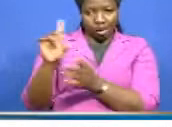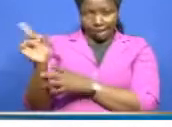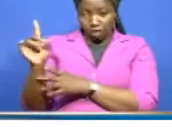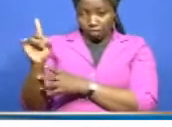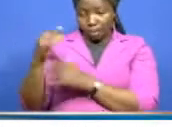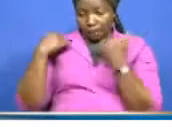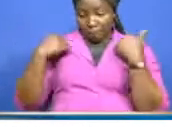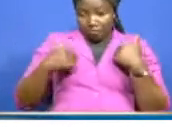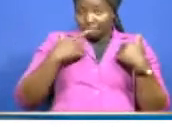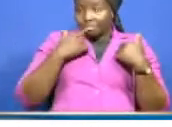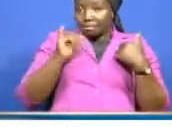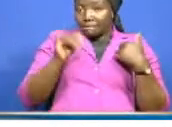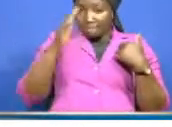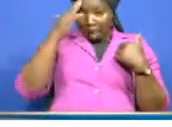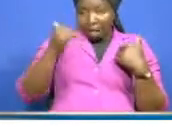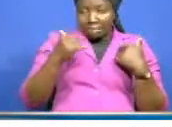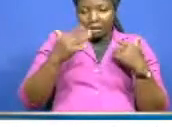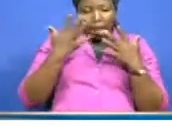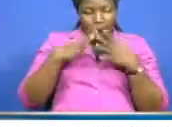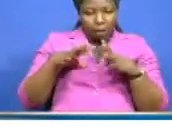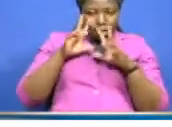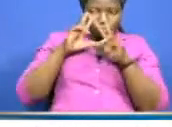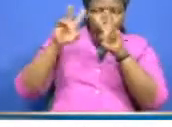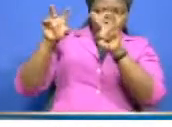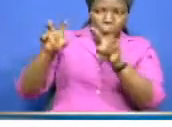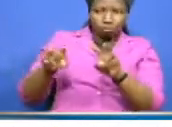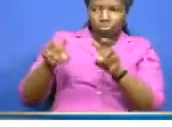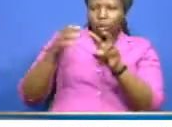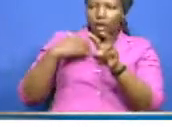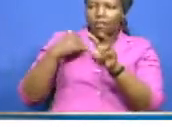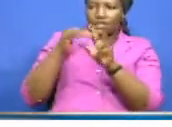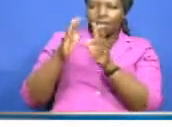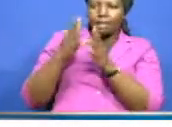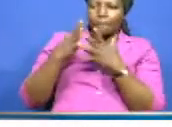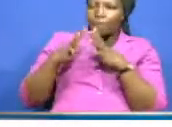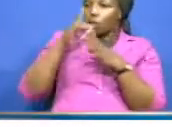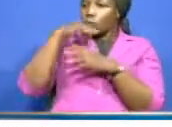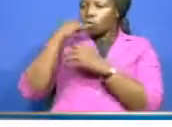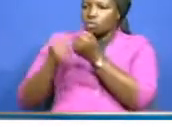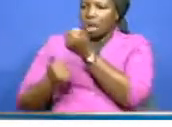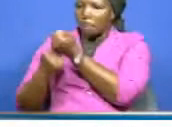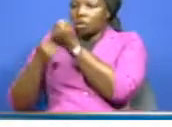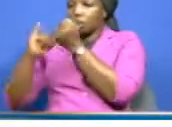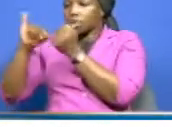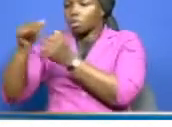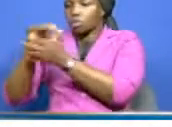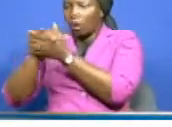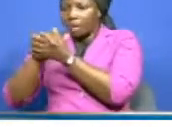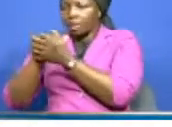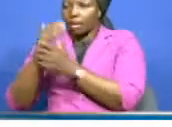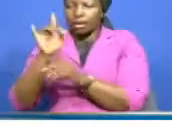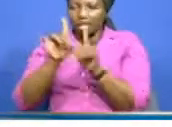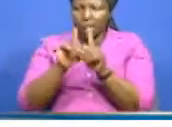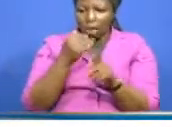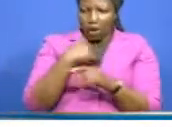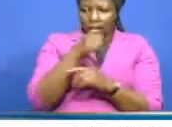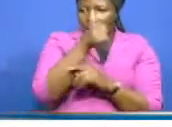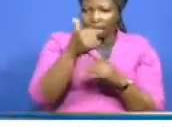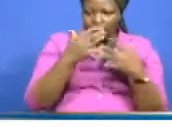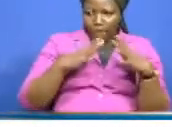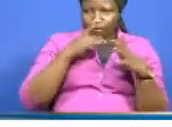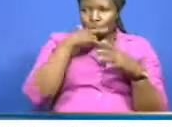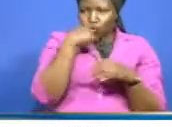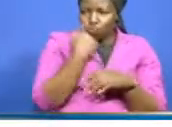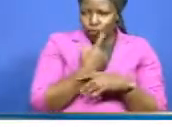hivyo? Wananchi wataangalia kuwa kuna wale wananchi ambao ni wa Jubilee na kuna wale wananchi ambao